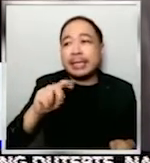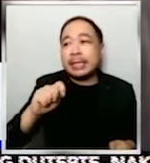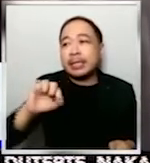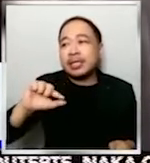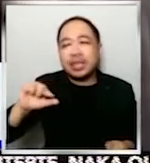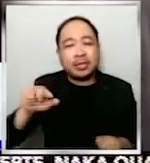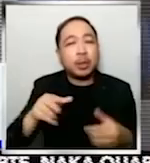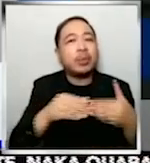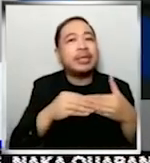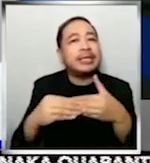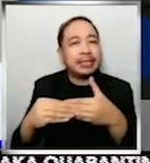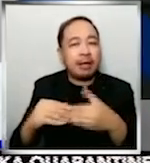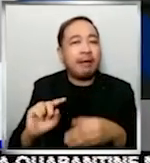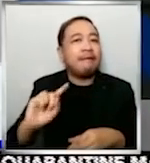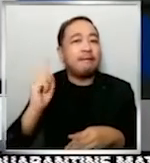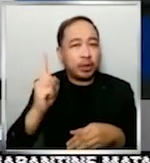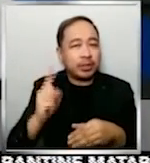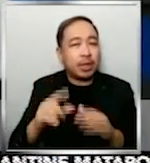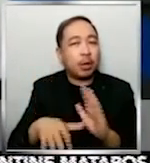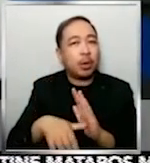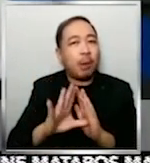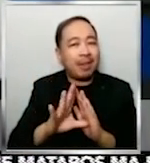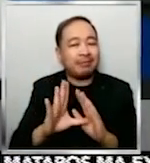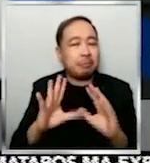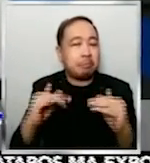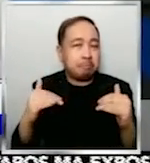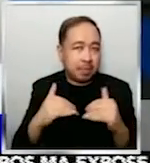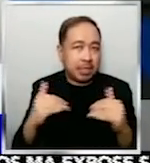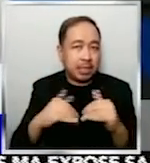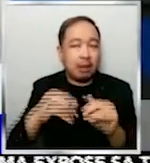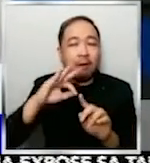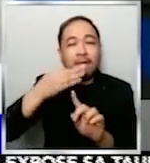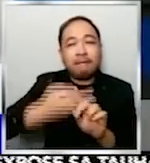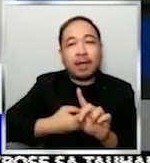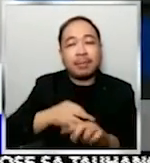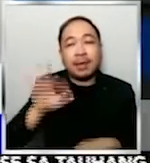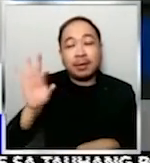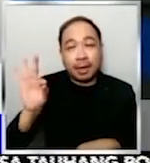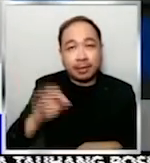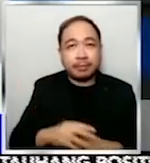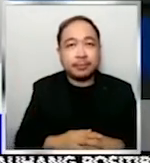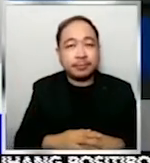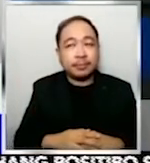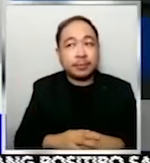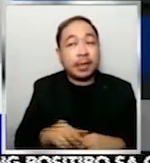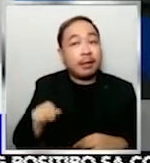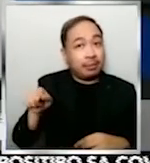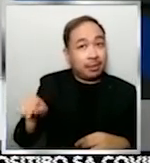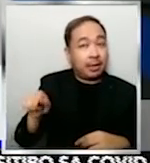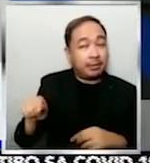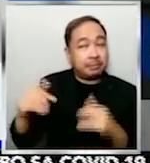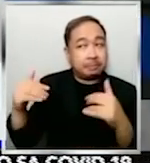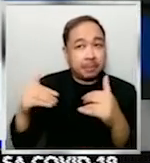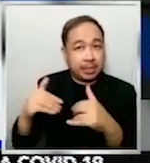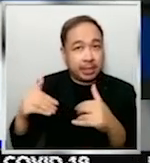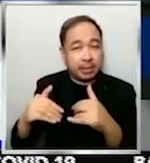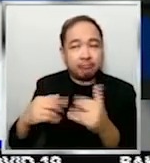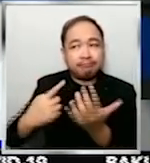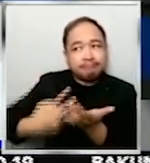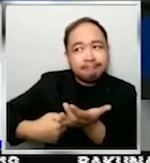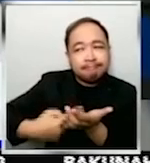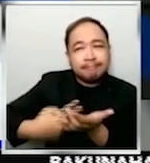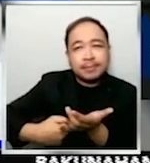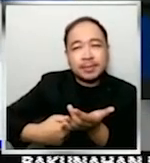sa February 9. That's where they will decide or that's where they will discuss the compositions